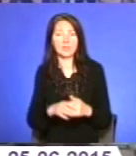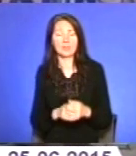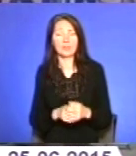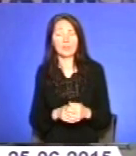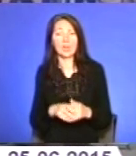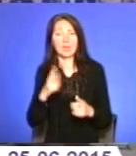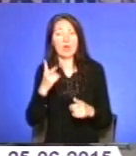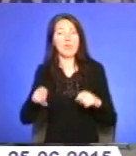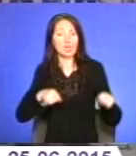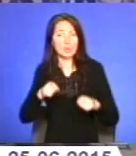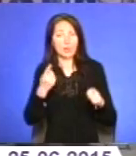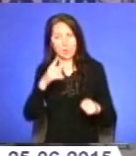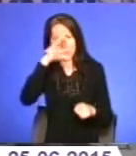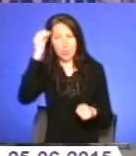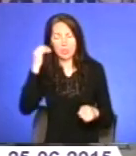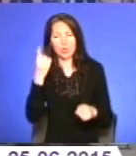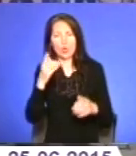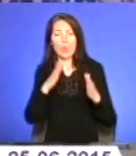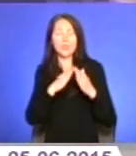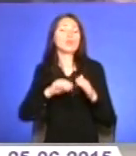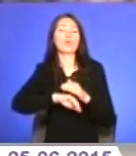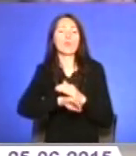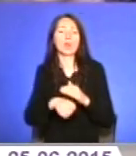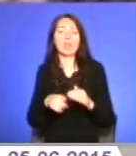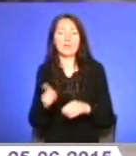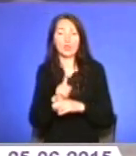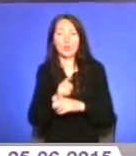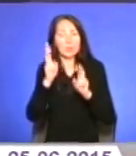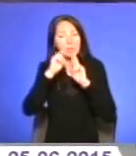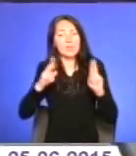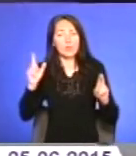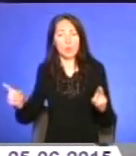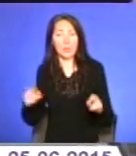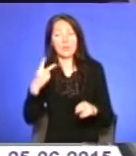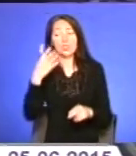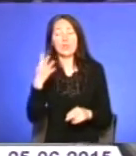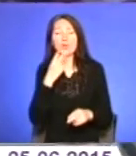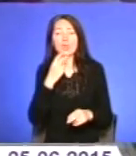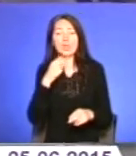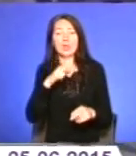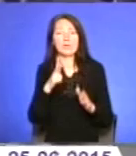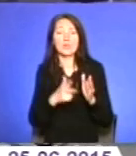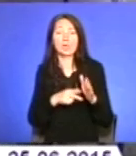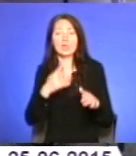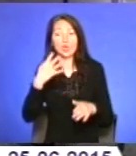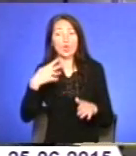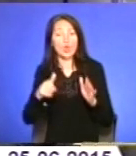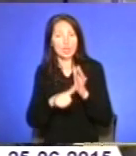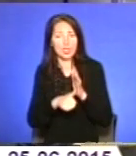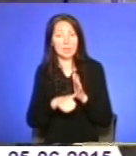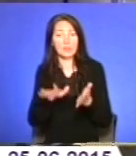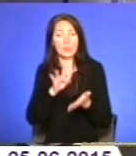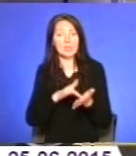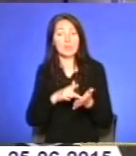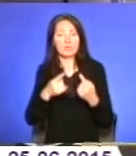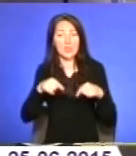Два велосипеди за одну ніч та з одного будинку викрали в Тернополі невідомі. 24 червня о 18:46 міськвідділ